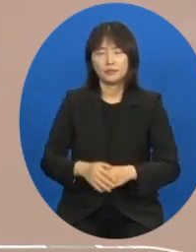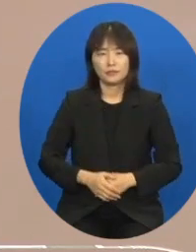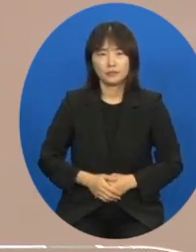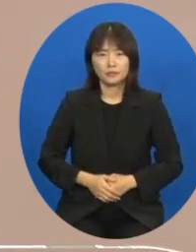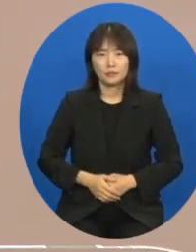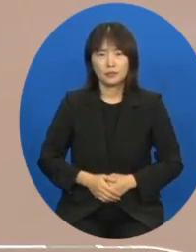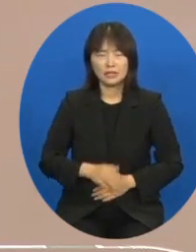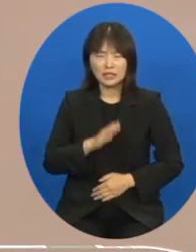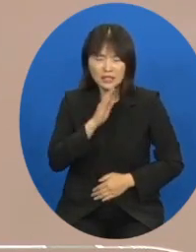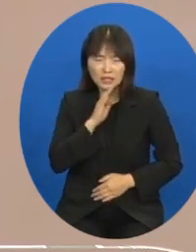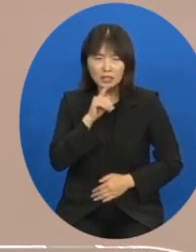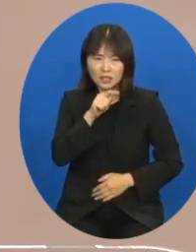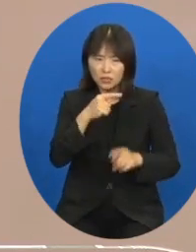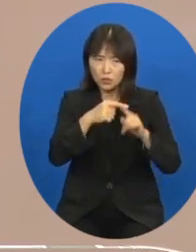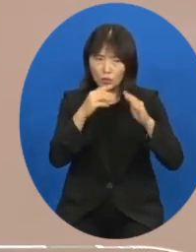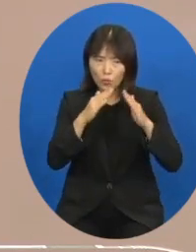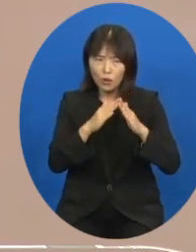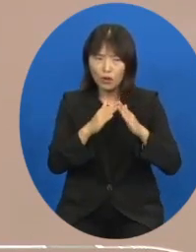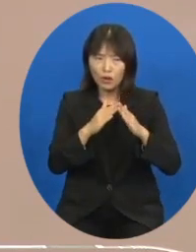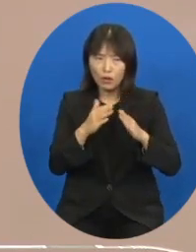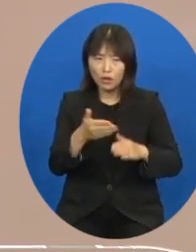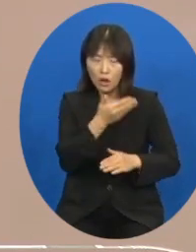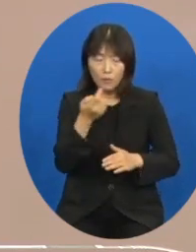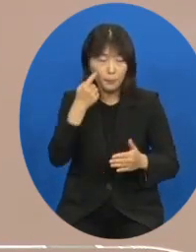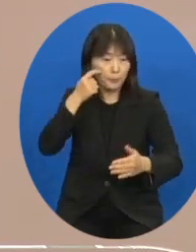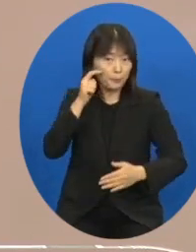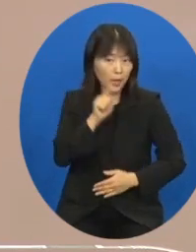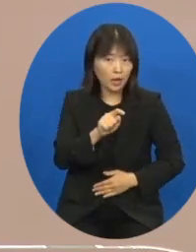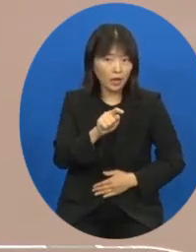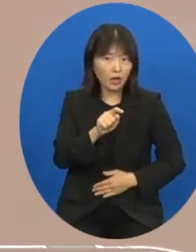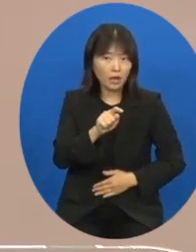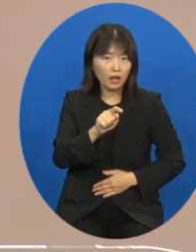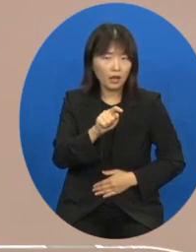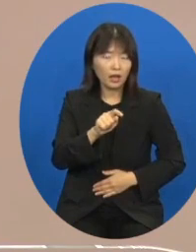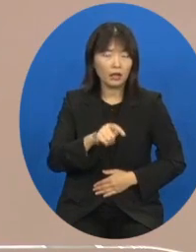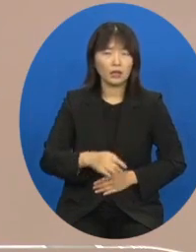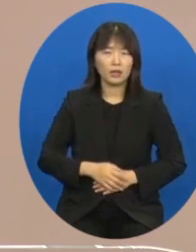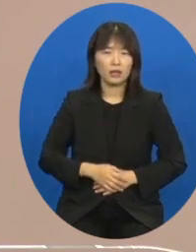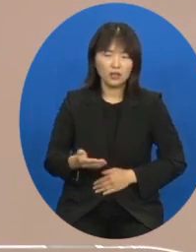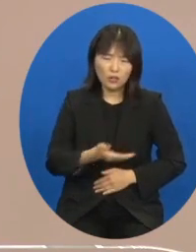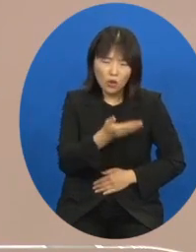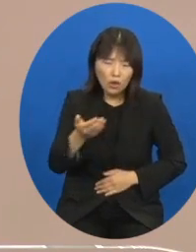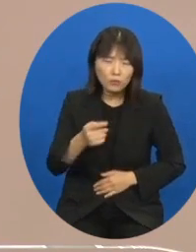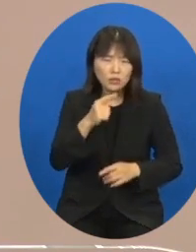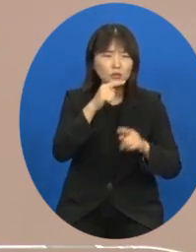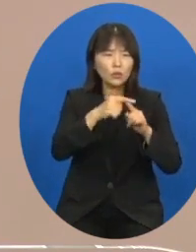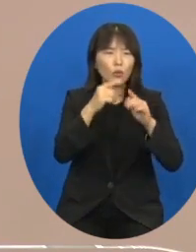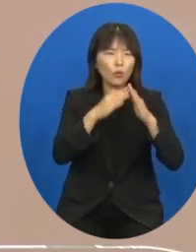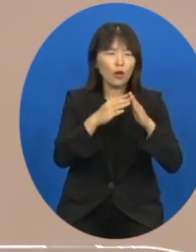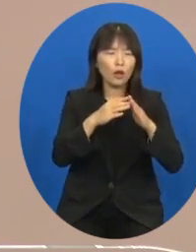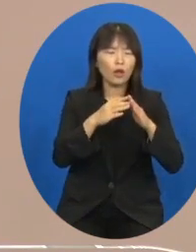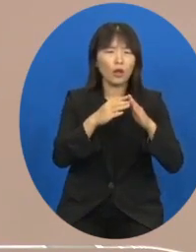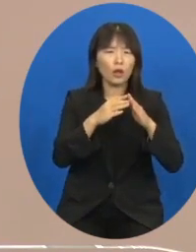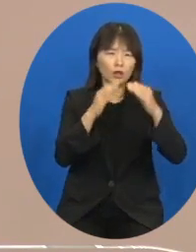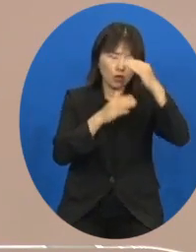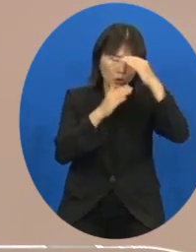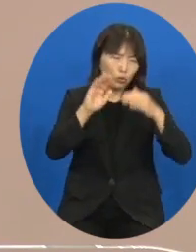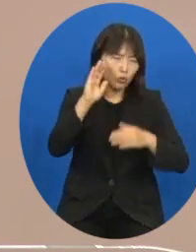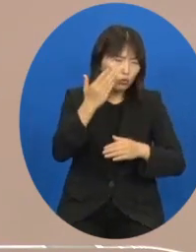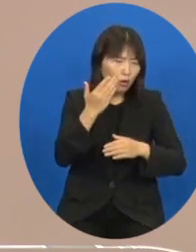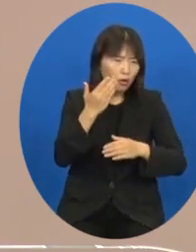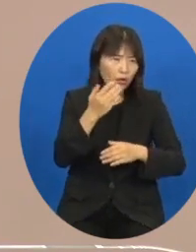혹 진짜 그런 교회를 여러분이 찾으신다 하더라도 여러분이 그 교회의 교인이 되는 보장이